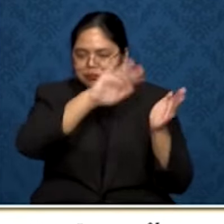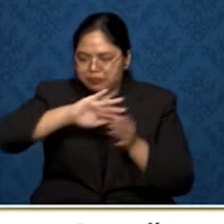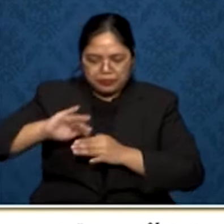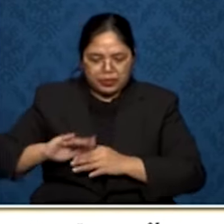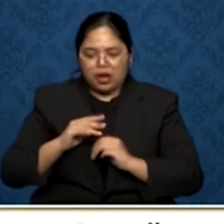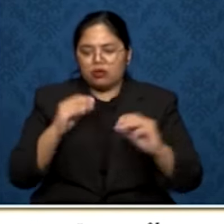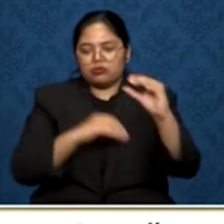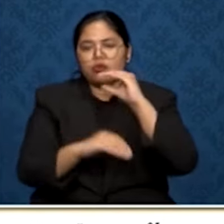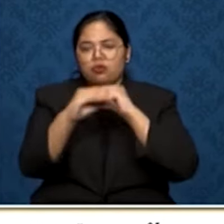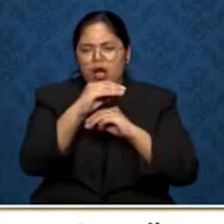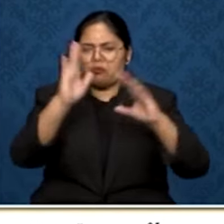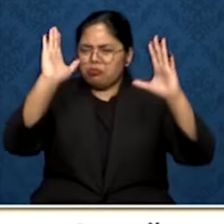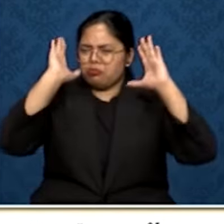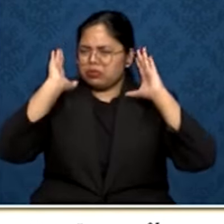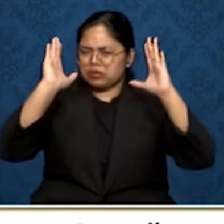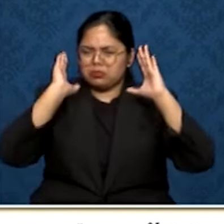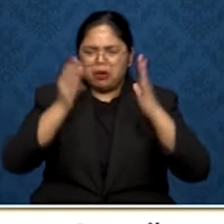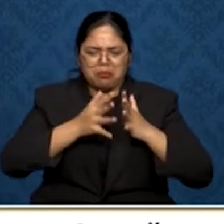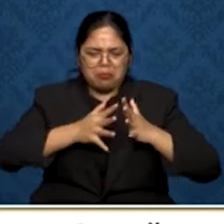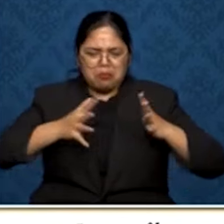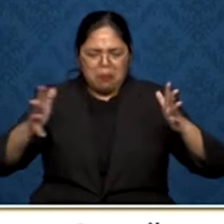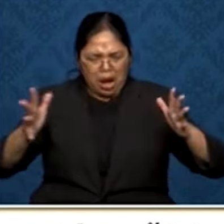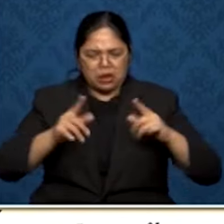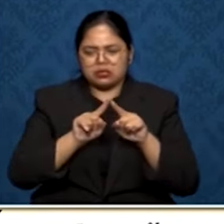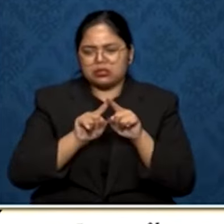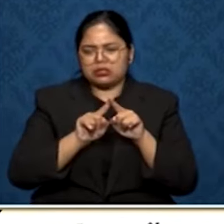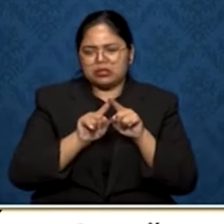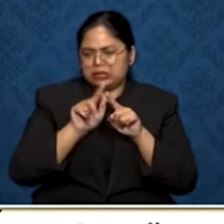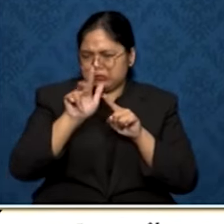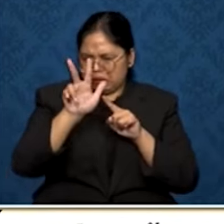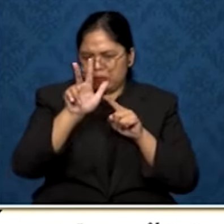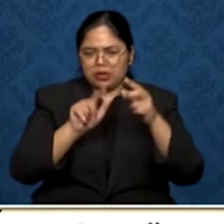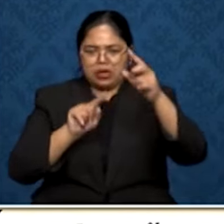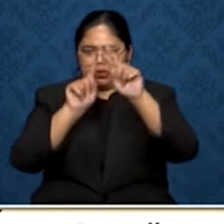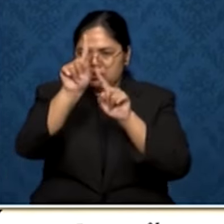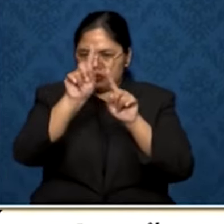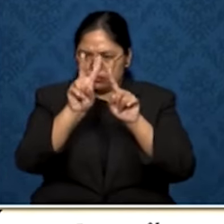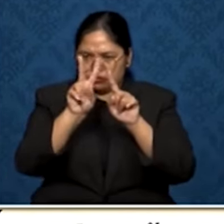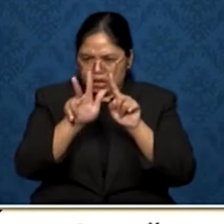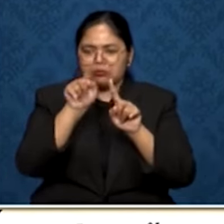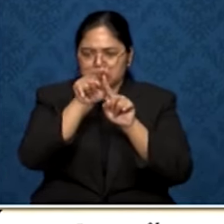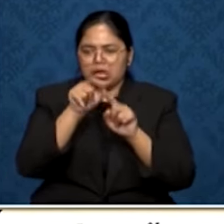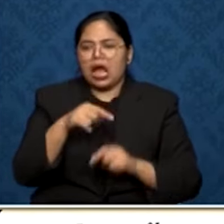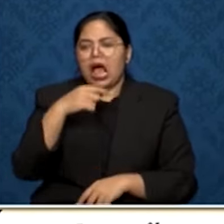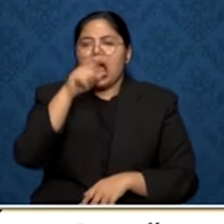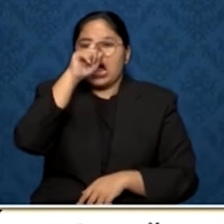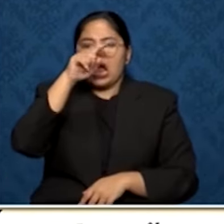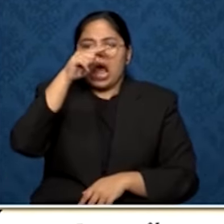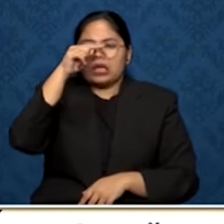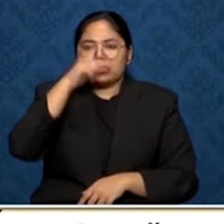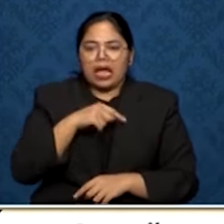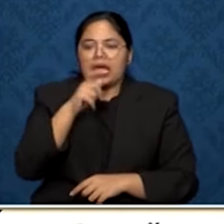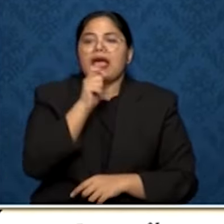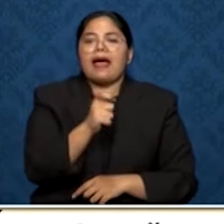้กวัมานประฉนภัเยอะมากที่สุด เป็นอัดับ 3 อัดับแรกนะครับคือโครงการไทย Food Channel